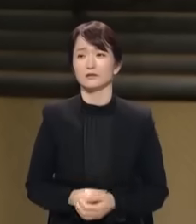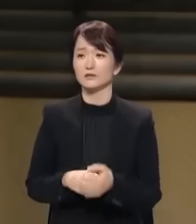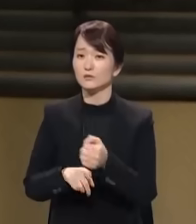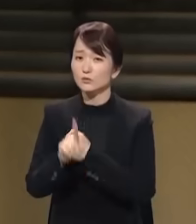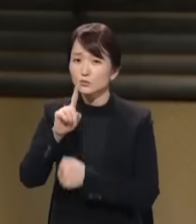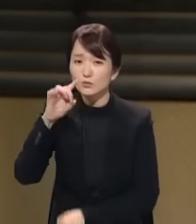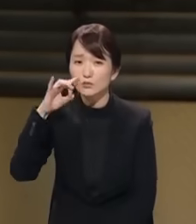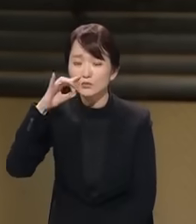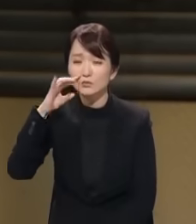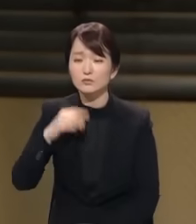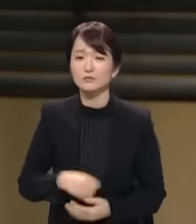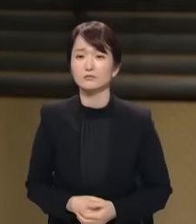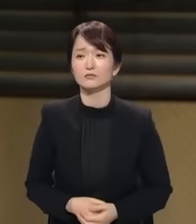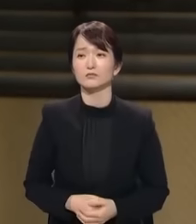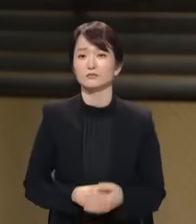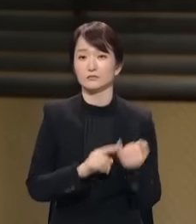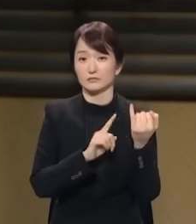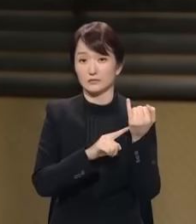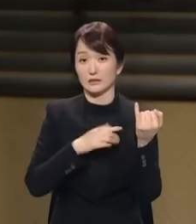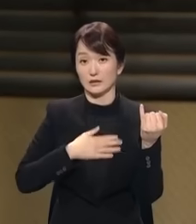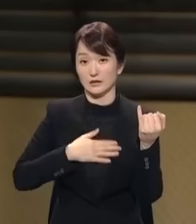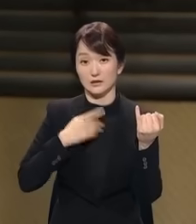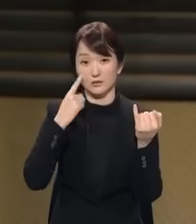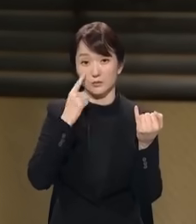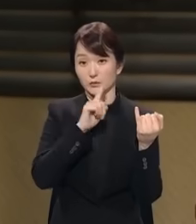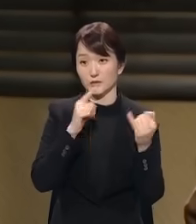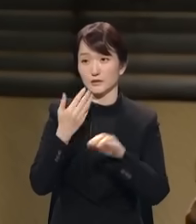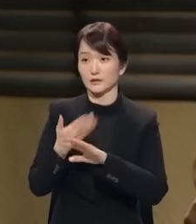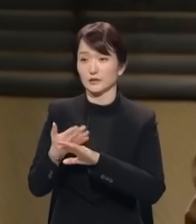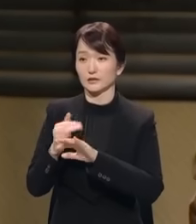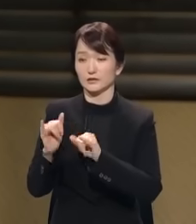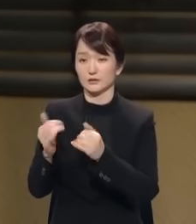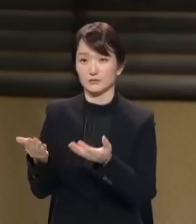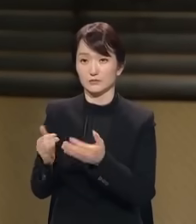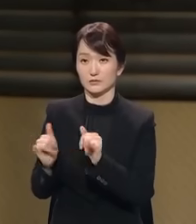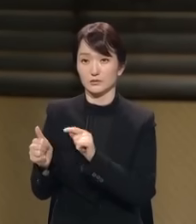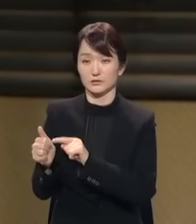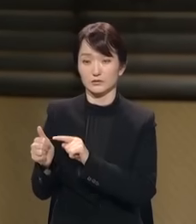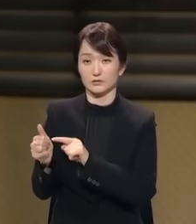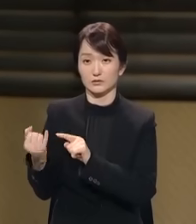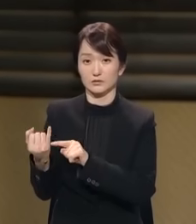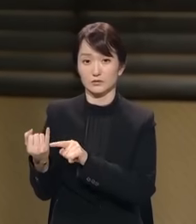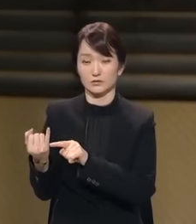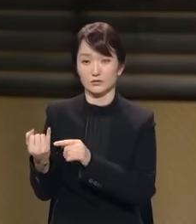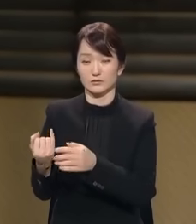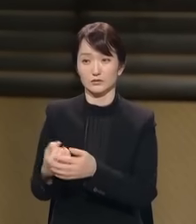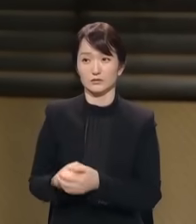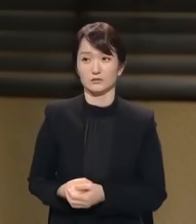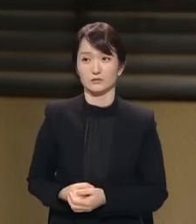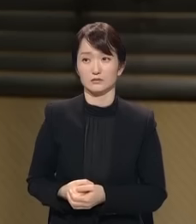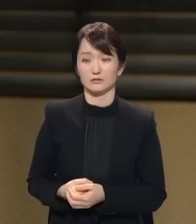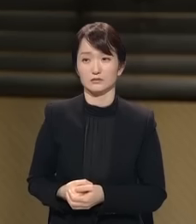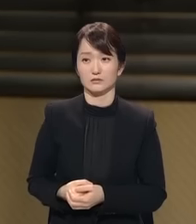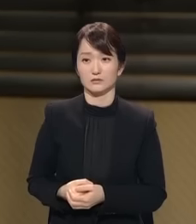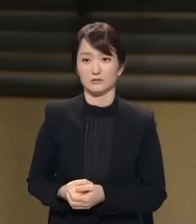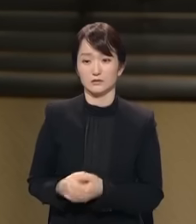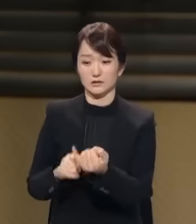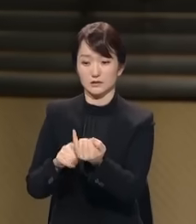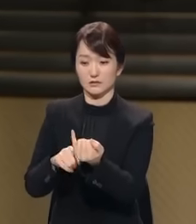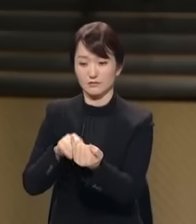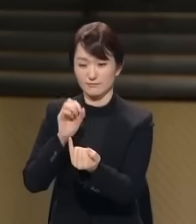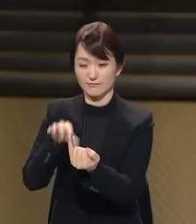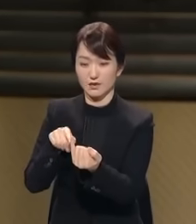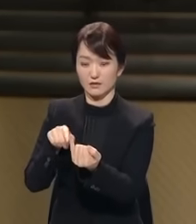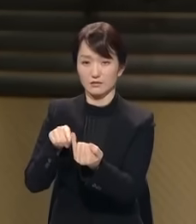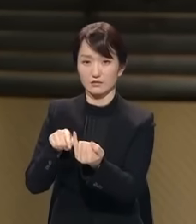궁금한데요. 제보자가 이제 알아본 바에 따르면 다른 직원이 있었는데 다른 직원이 이 직원한테 뭔가 한 소리를 했던 것 같아요.